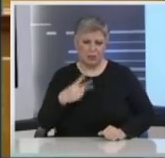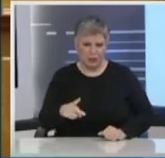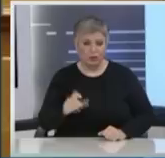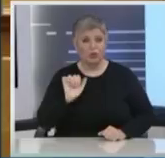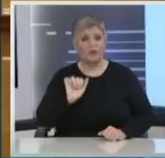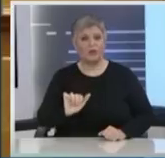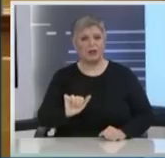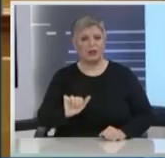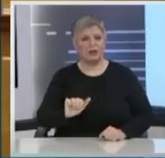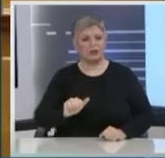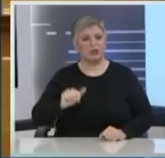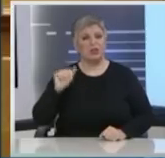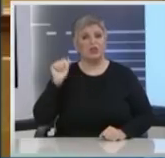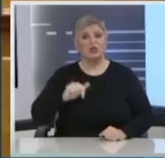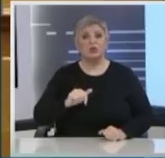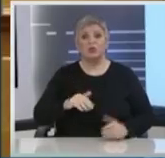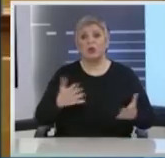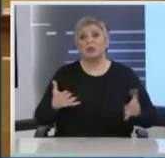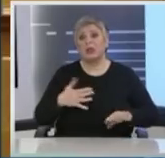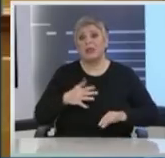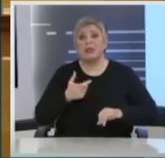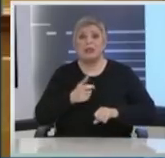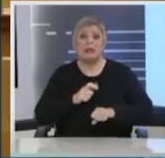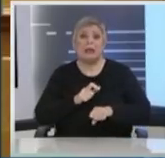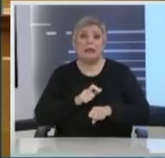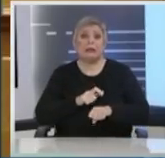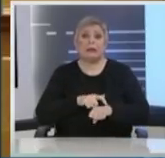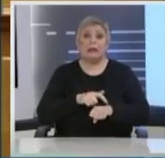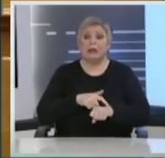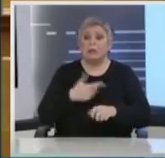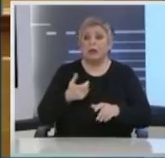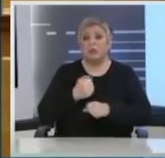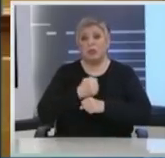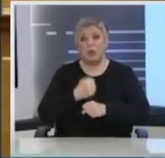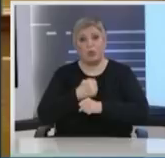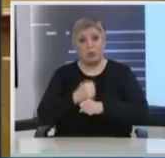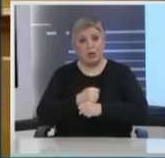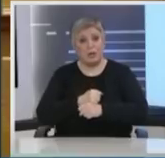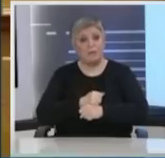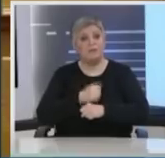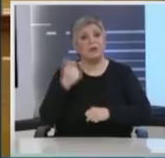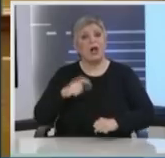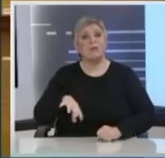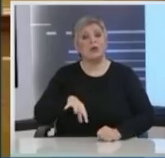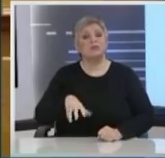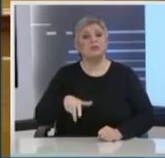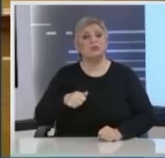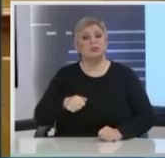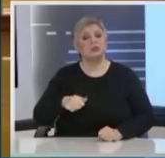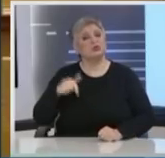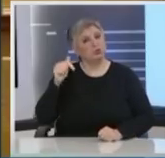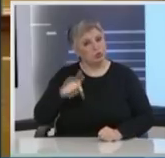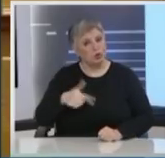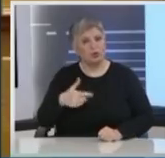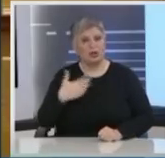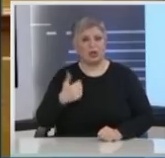δεν είναι κατά την άξη των καθηκόντων του. Αν τα αρπάξει ο Υπουργός, θεωρείται μέρος των καθηκόντων του. Για να ξέρετε